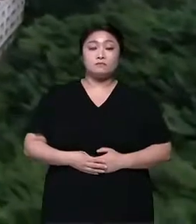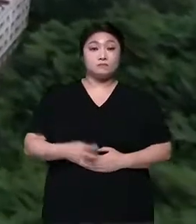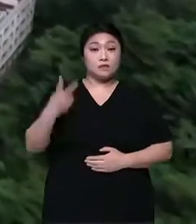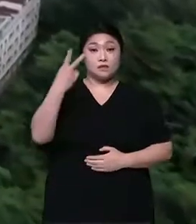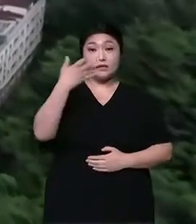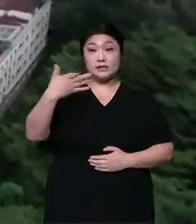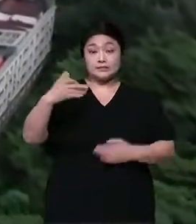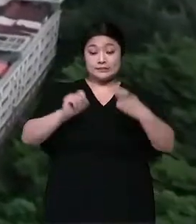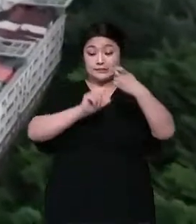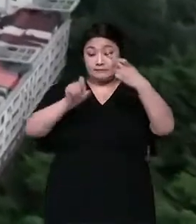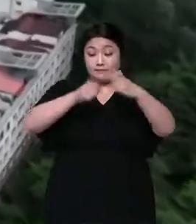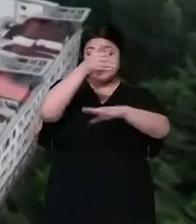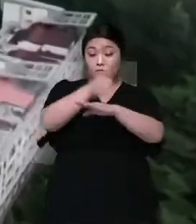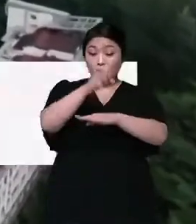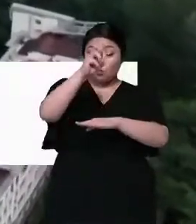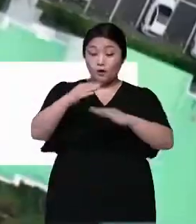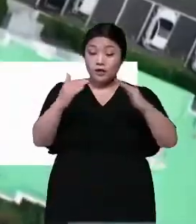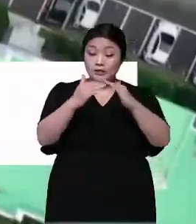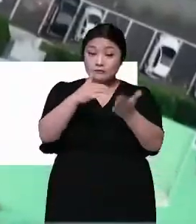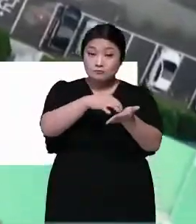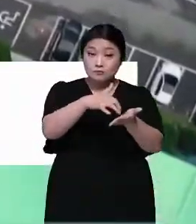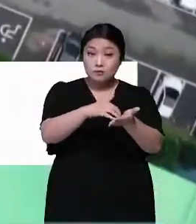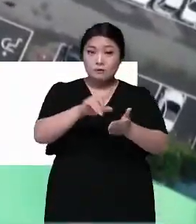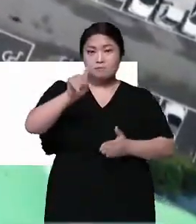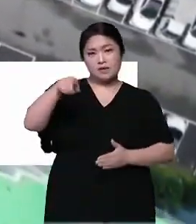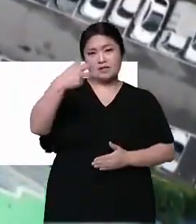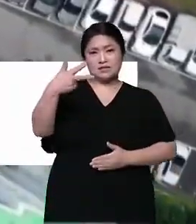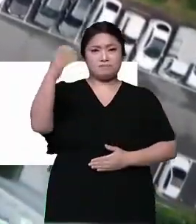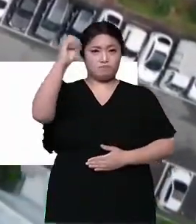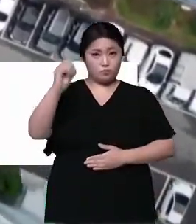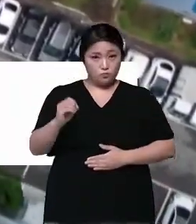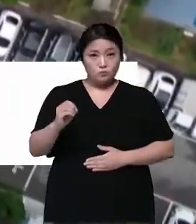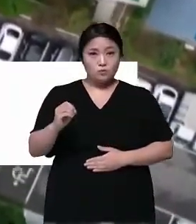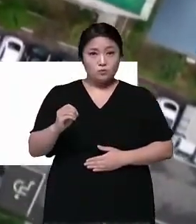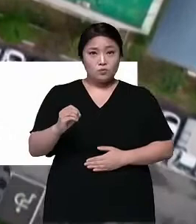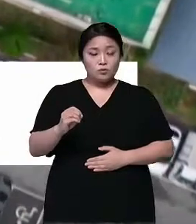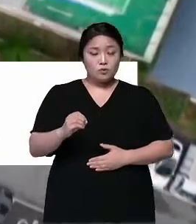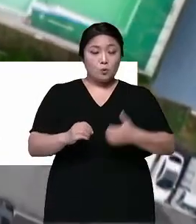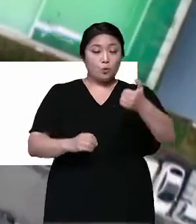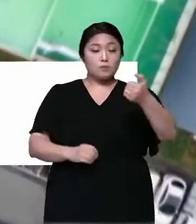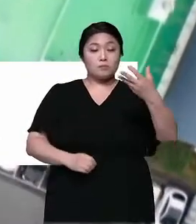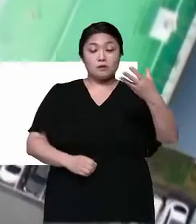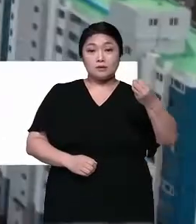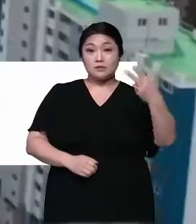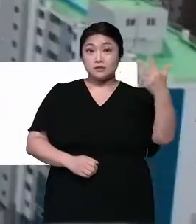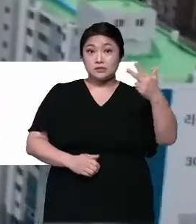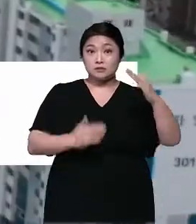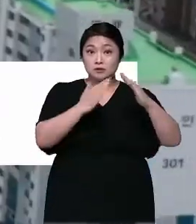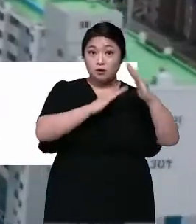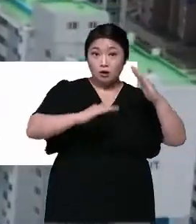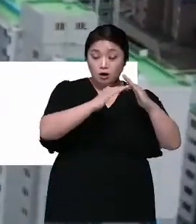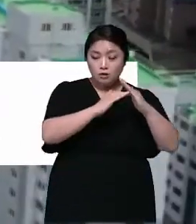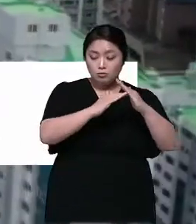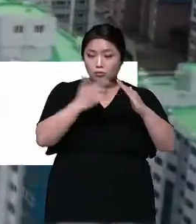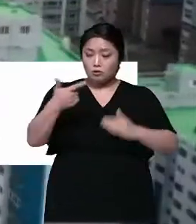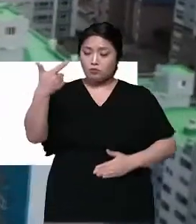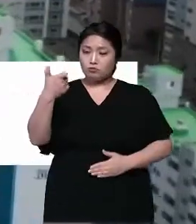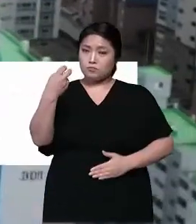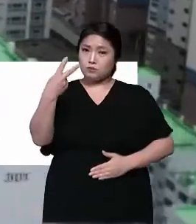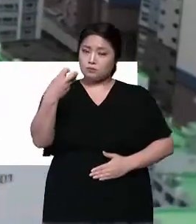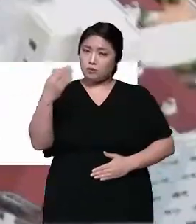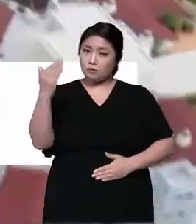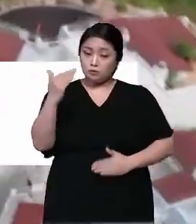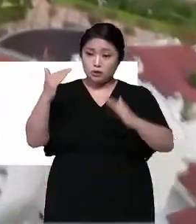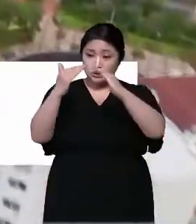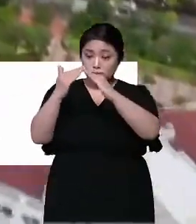2019년 말 기준 광주의 주택 공급 율은 107% 58만 7,000여 세대 60 2만 8000여 주택이